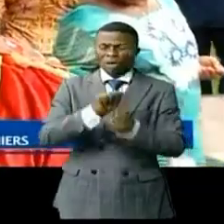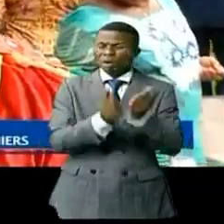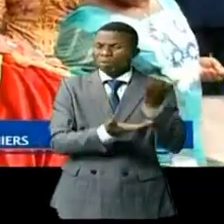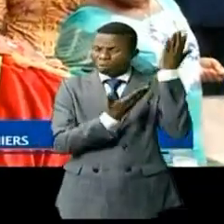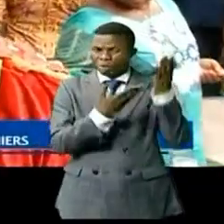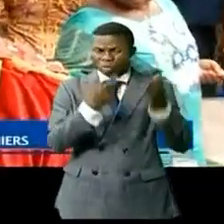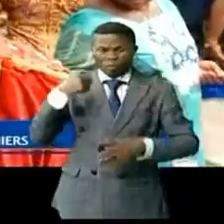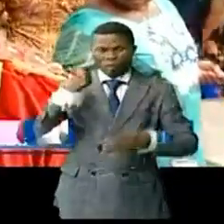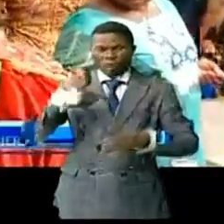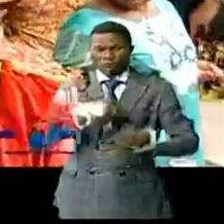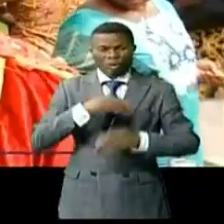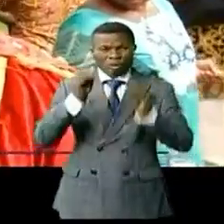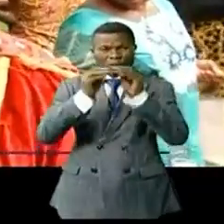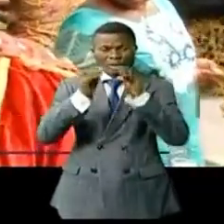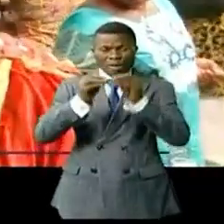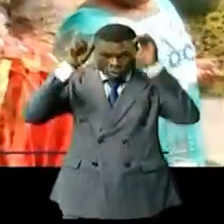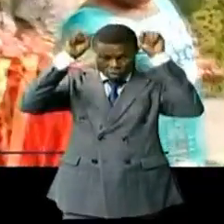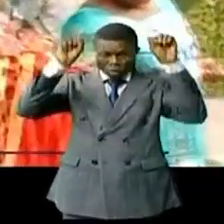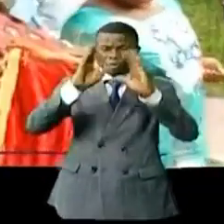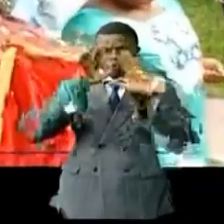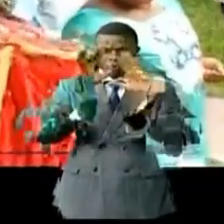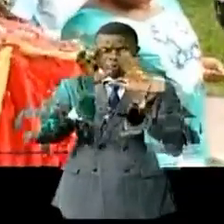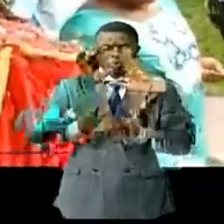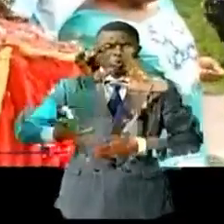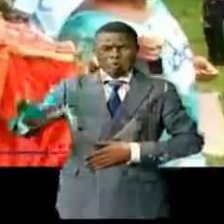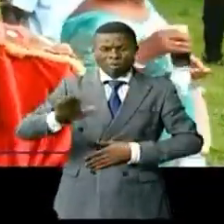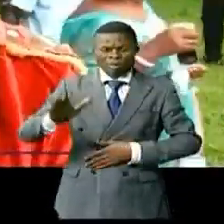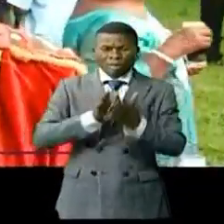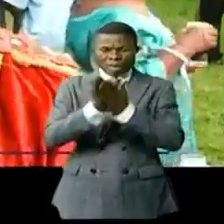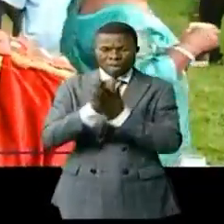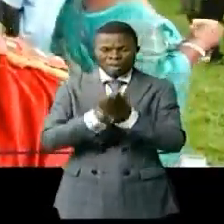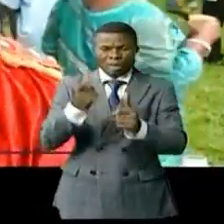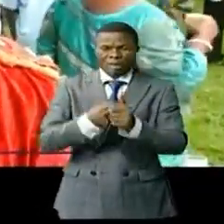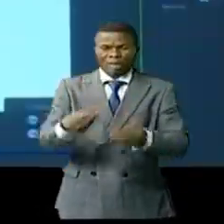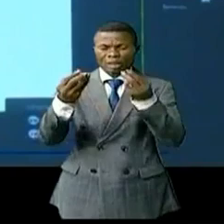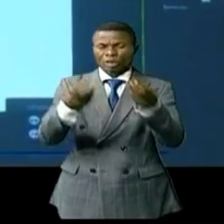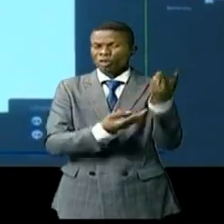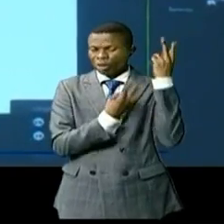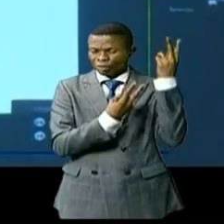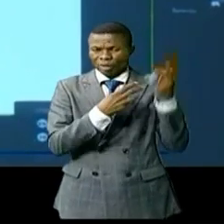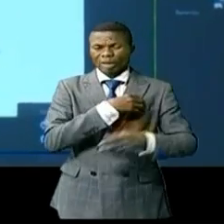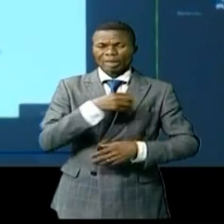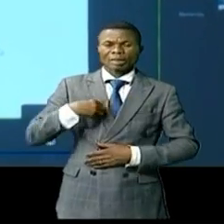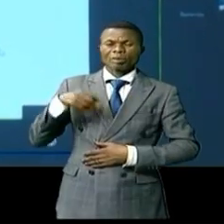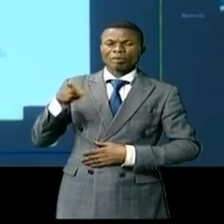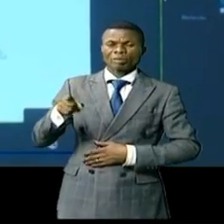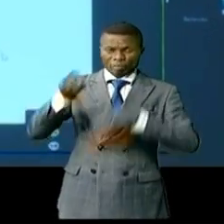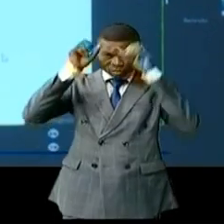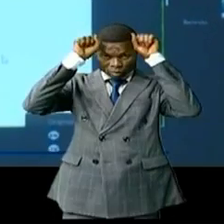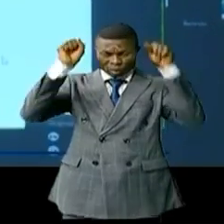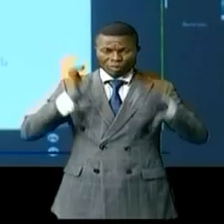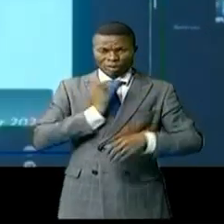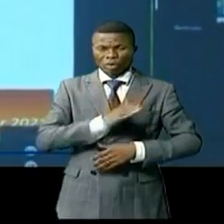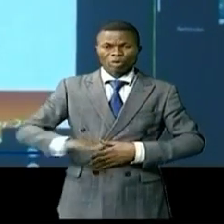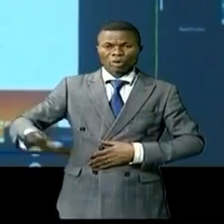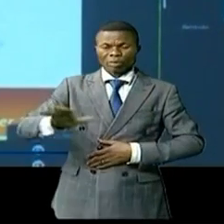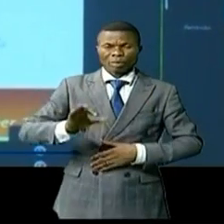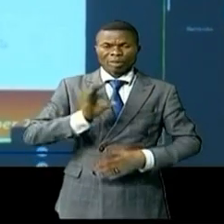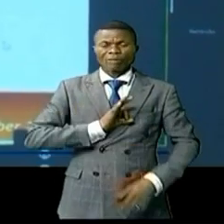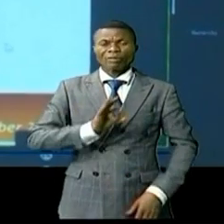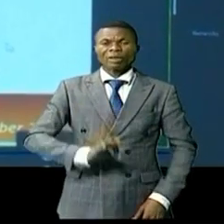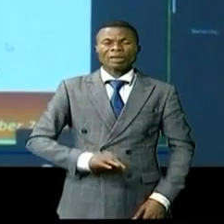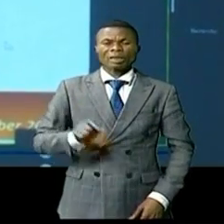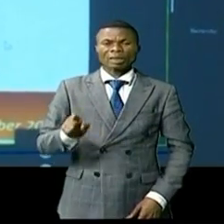que les sommets des chefs d'État puissent se pencher sur la revalorisation. Rappelons que le président de la République, Félix Antoine